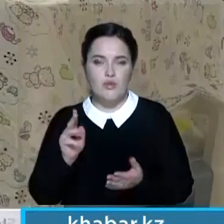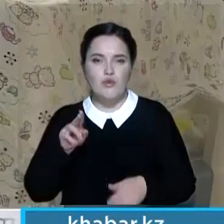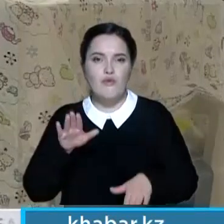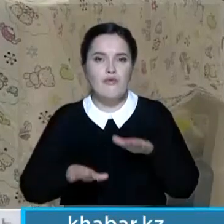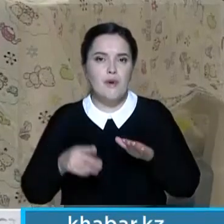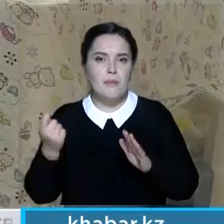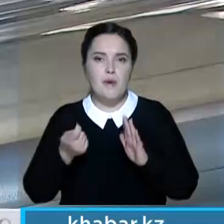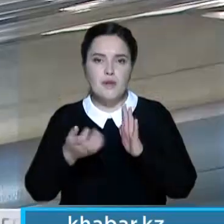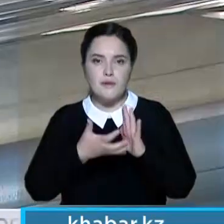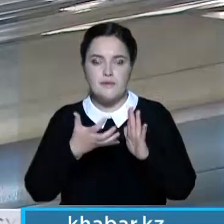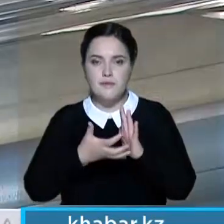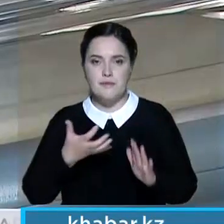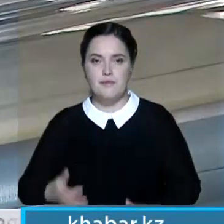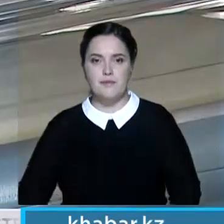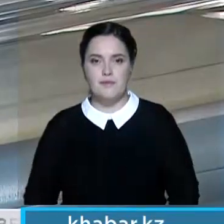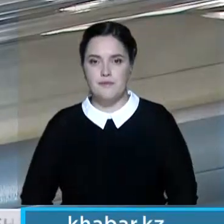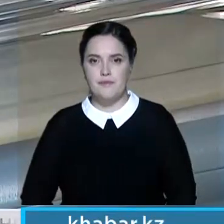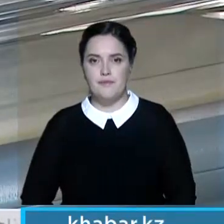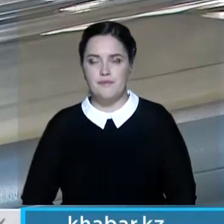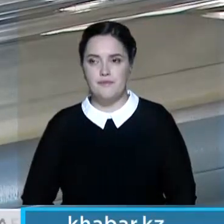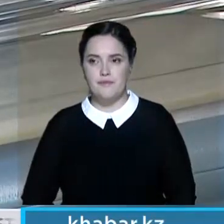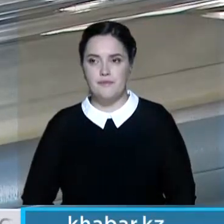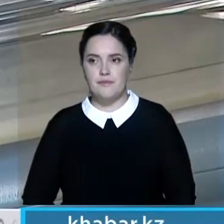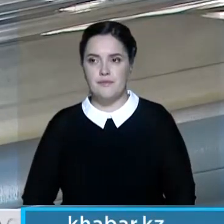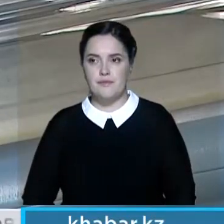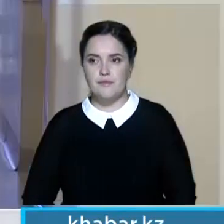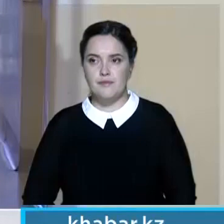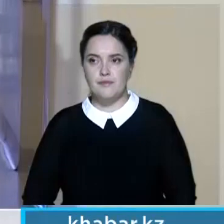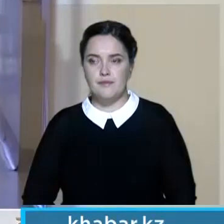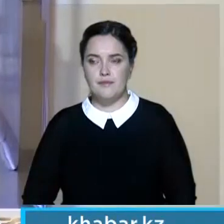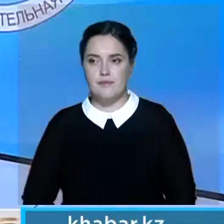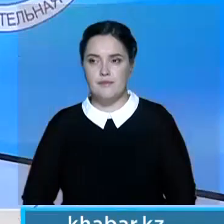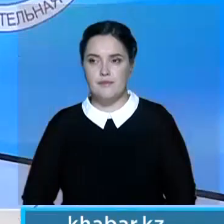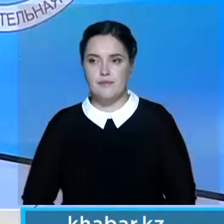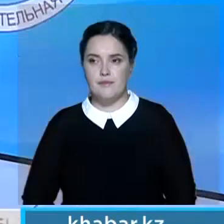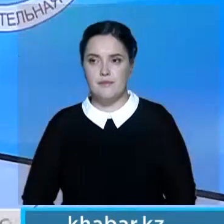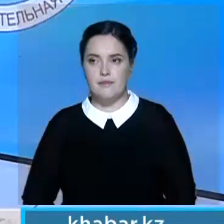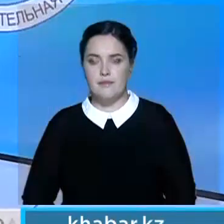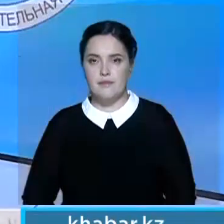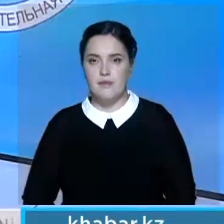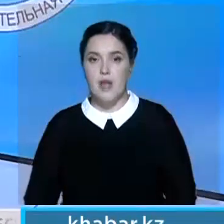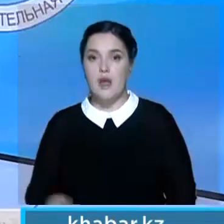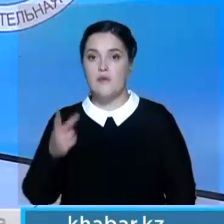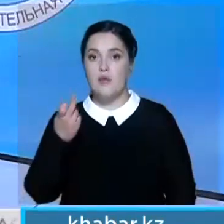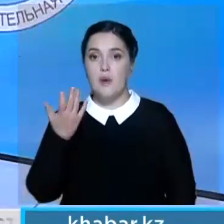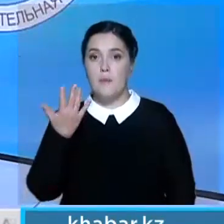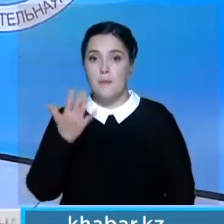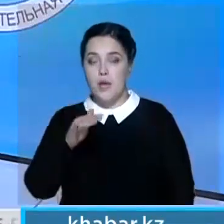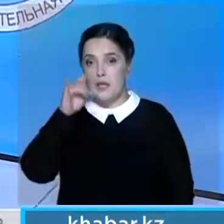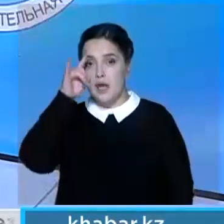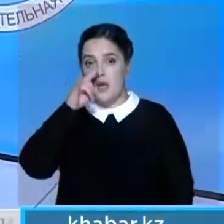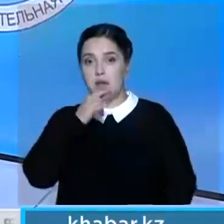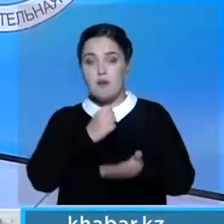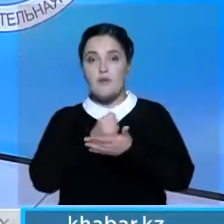критически низкой массой тела. Порядка 250